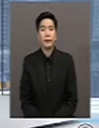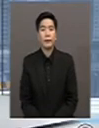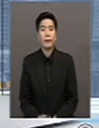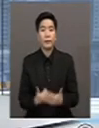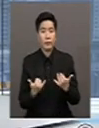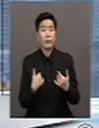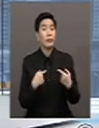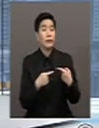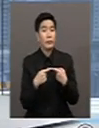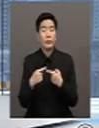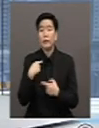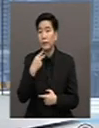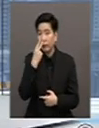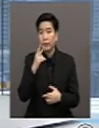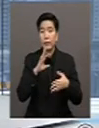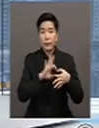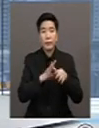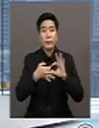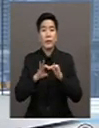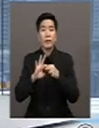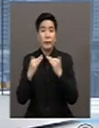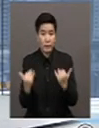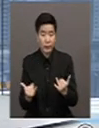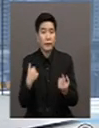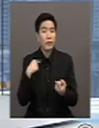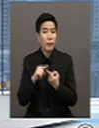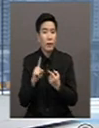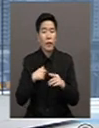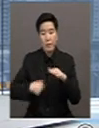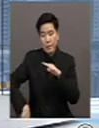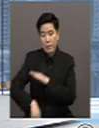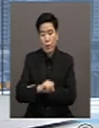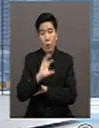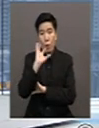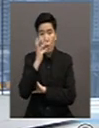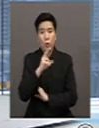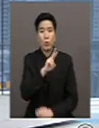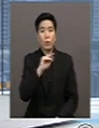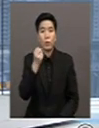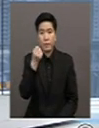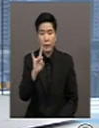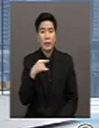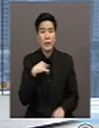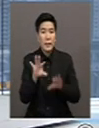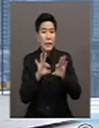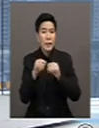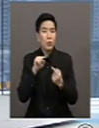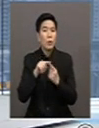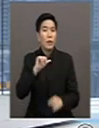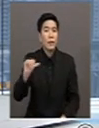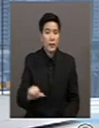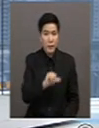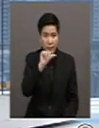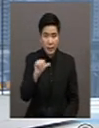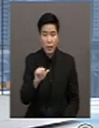เราไปติดตามความเคลื่อนไหวแวดวงกีฬากันบ้างคุณผู้ชมคะศึกฟุตบอลโลก2018รอบคัดเลือกโซนเอเชียรอบที่